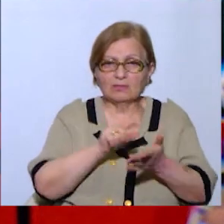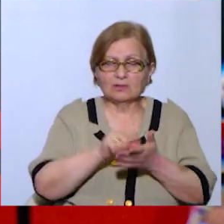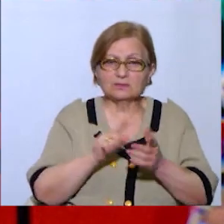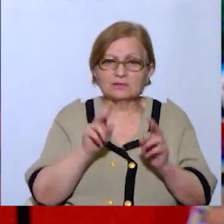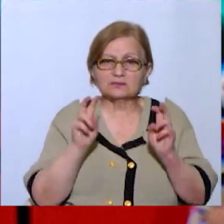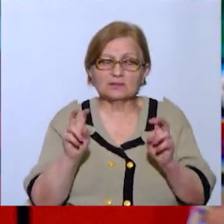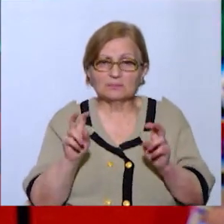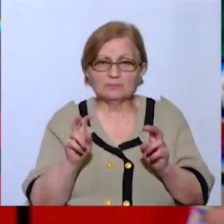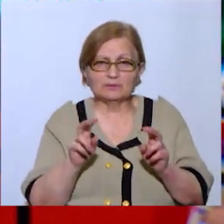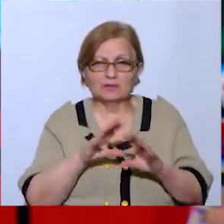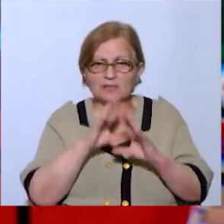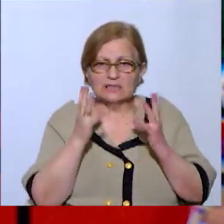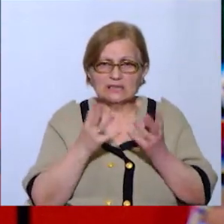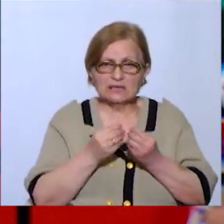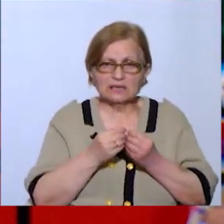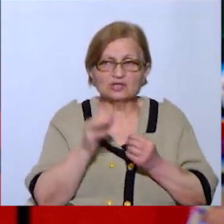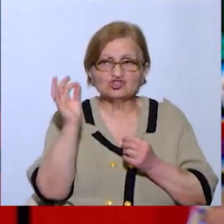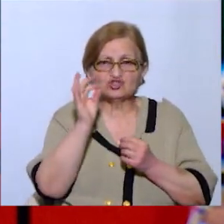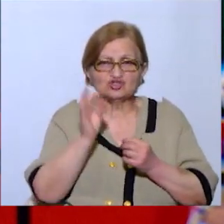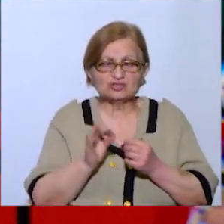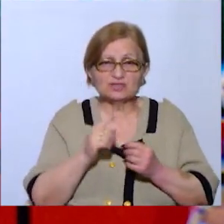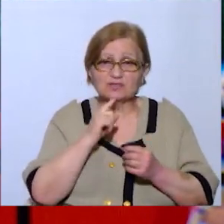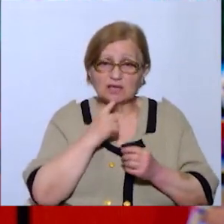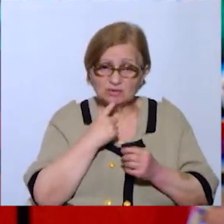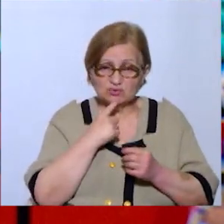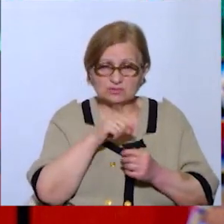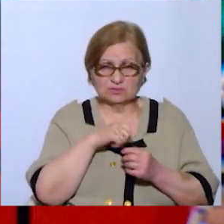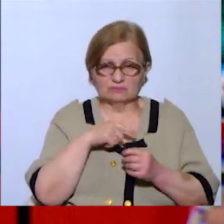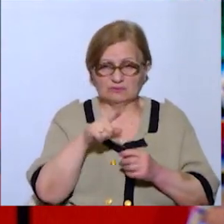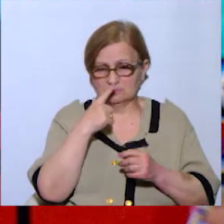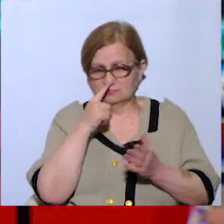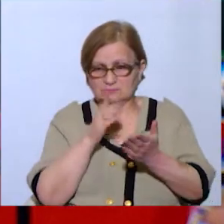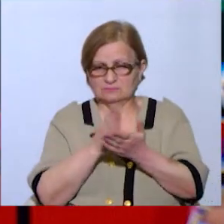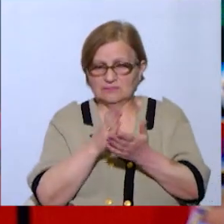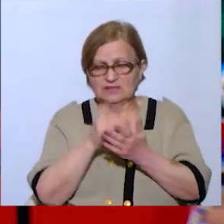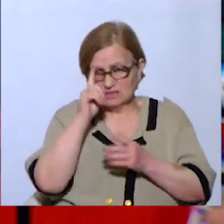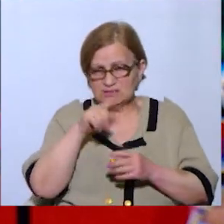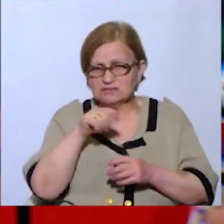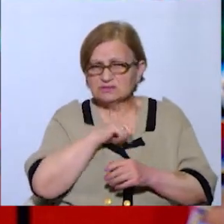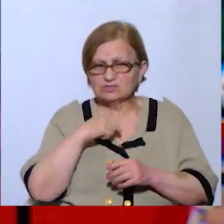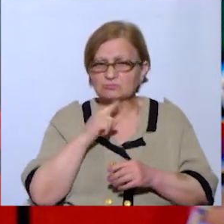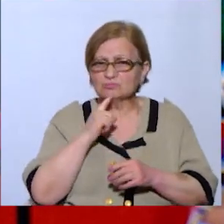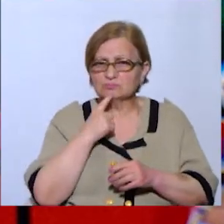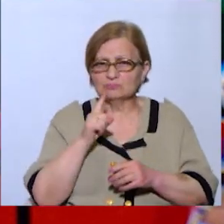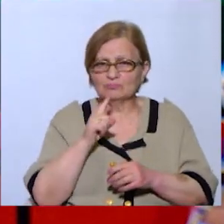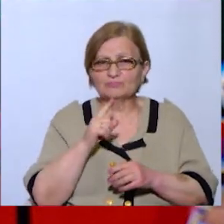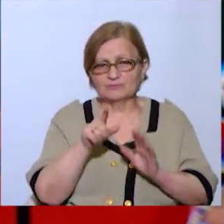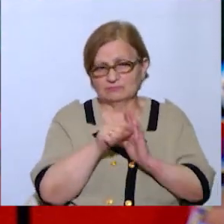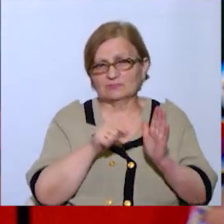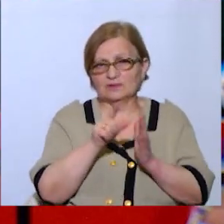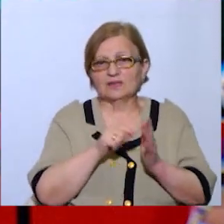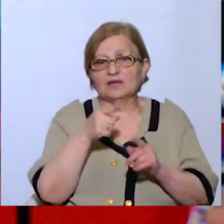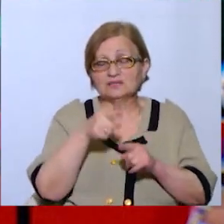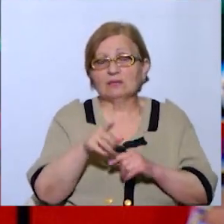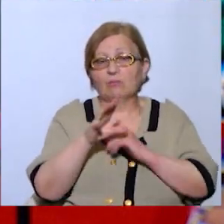თემები რომელიც ყველაზე მეტად ხშირად გაგიჭირდათ და ასე ვთქვათ თქვენი სუსტი წერტილები ამოიწერეთ და ბოლო დღეები კიდევ